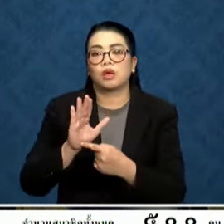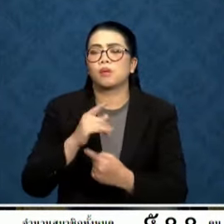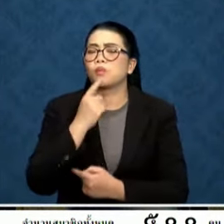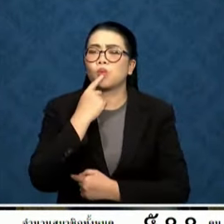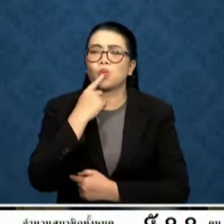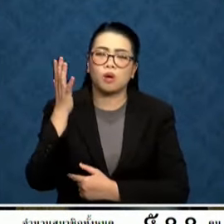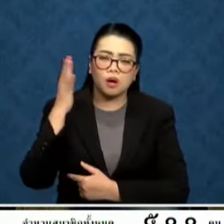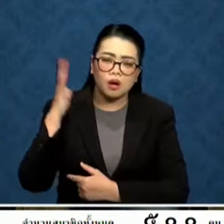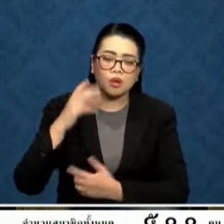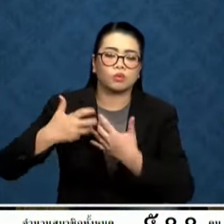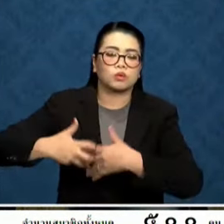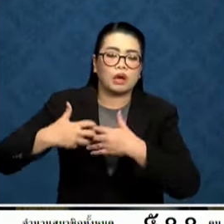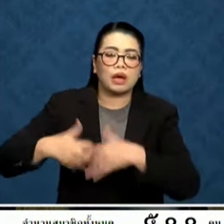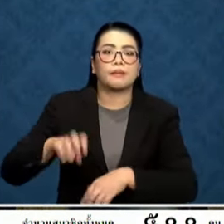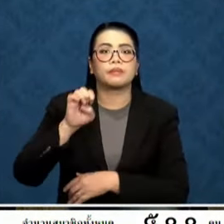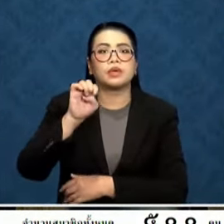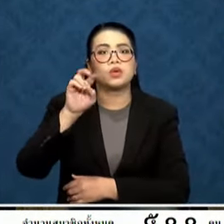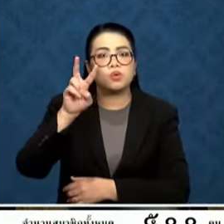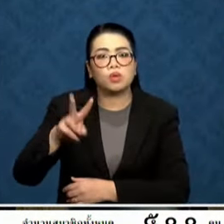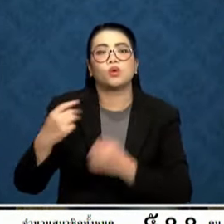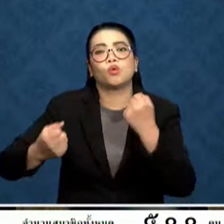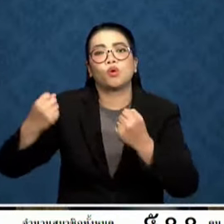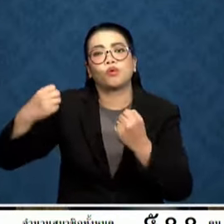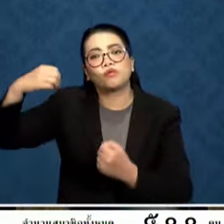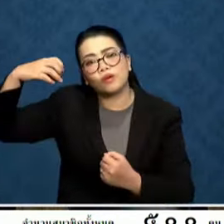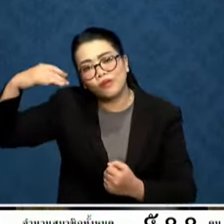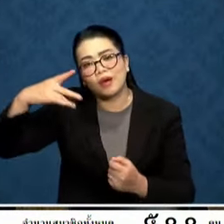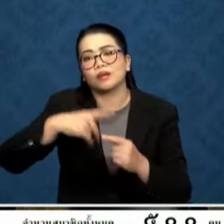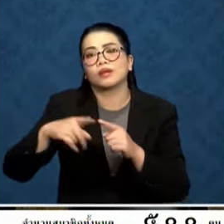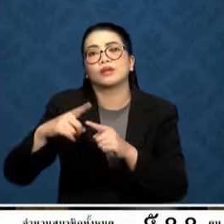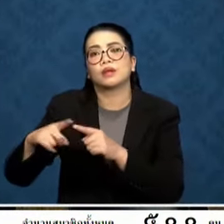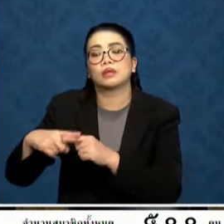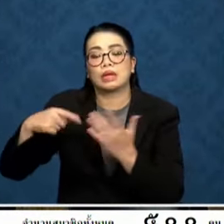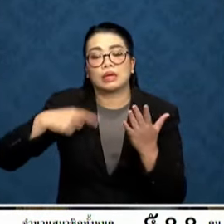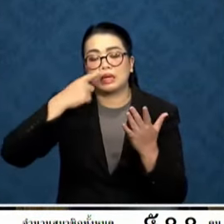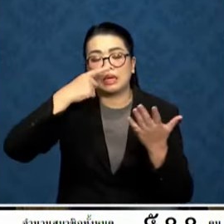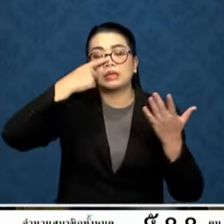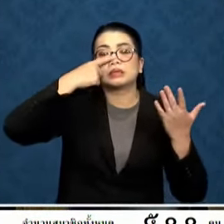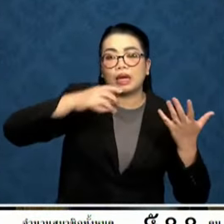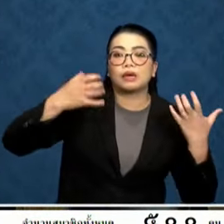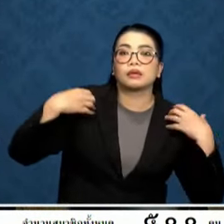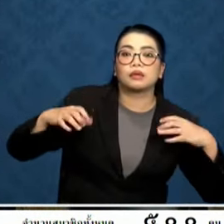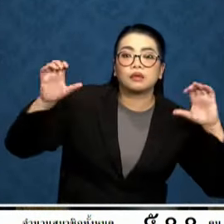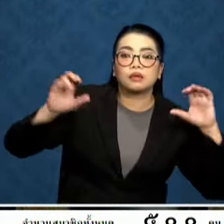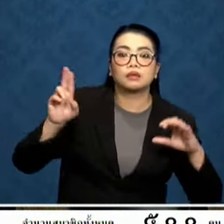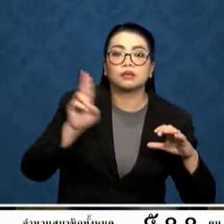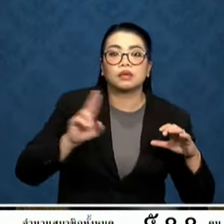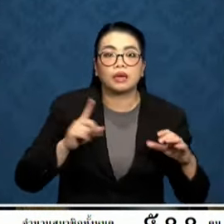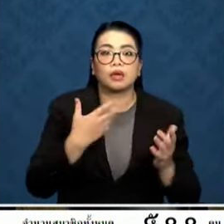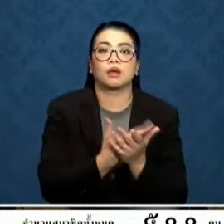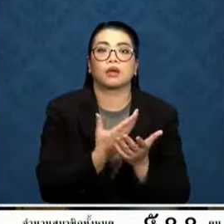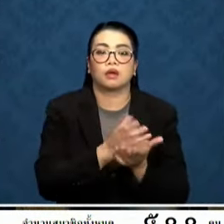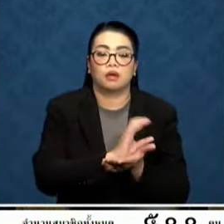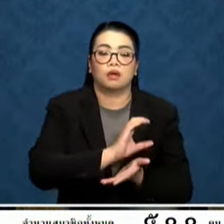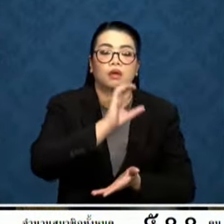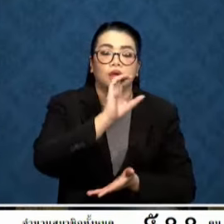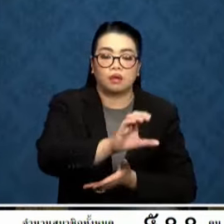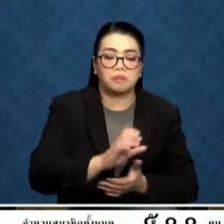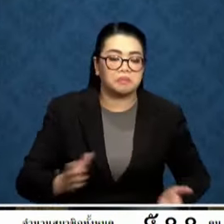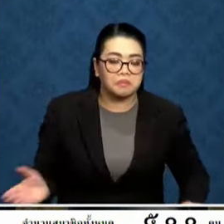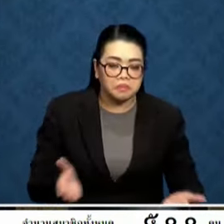เยอะครับอุตสาหกรรมอีแล้วรัฐบาลไทยที่ผ่านมาก็ใช้เงินอุด